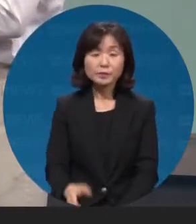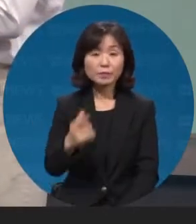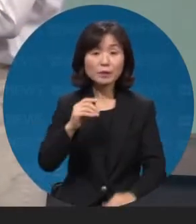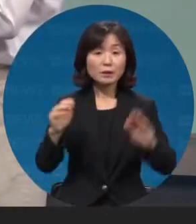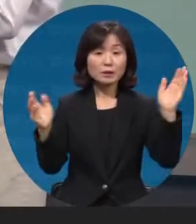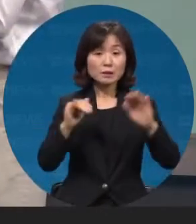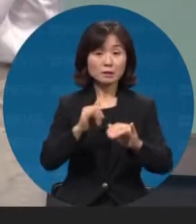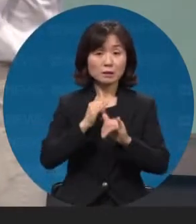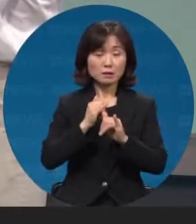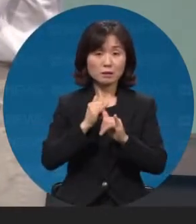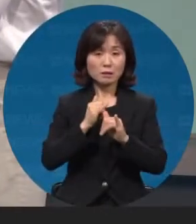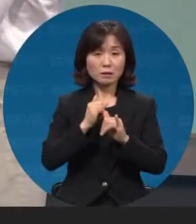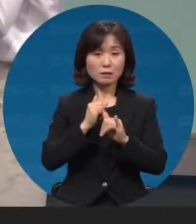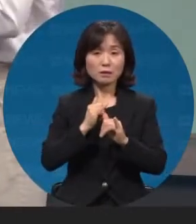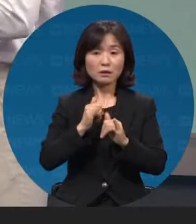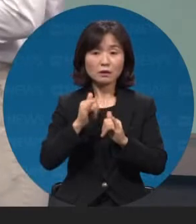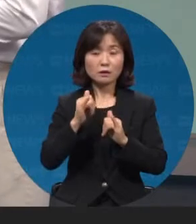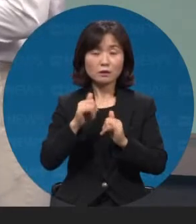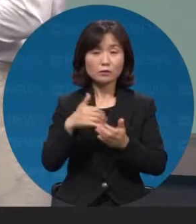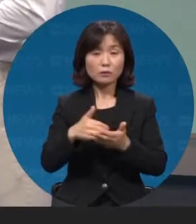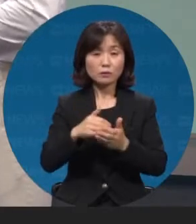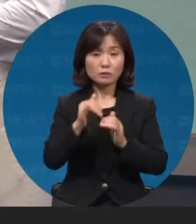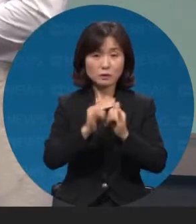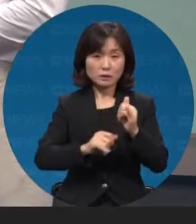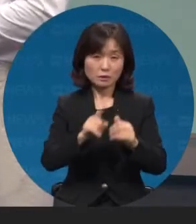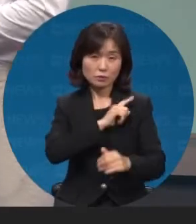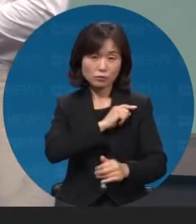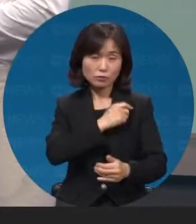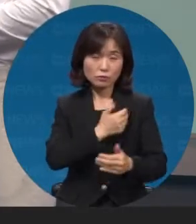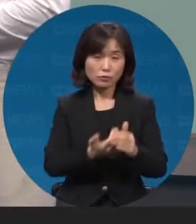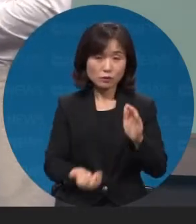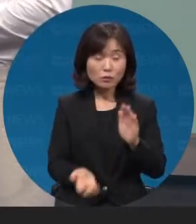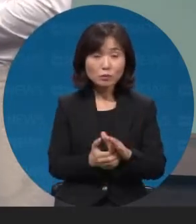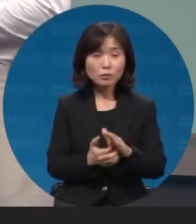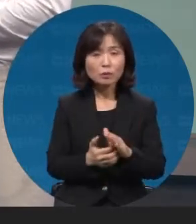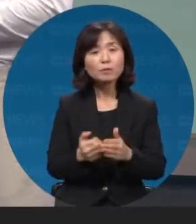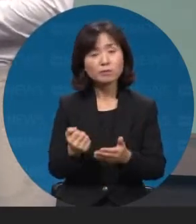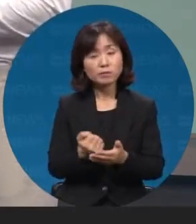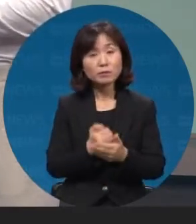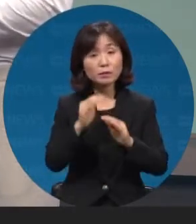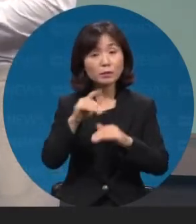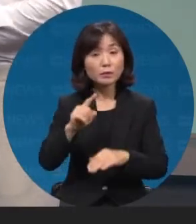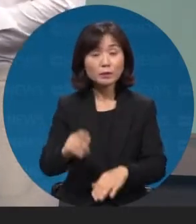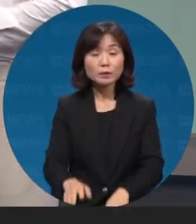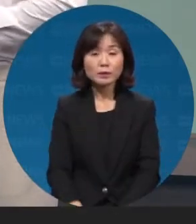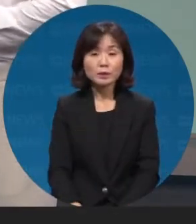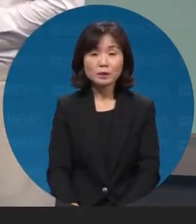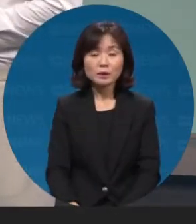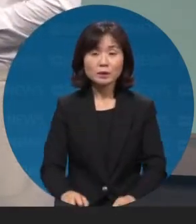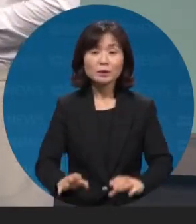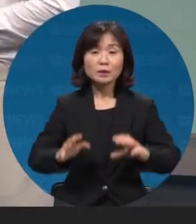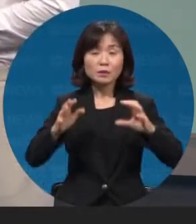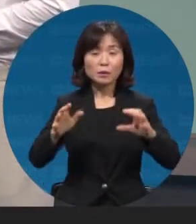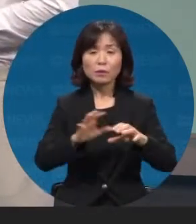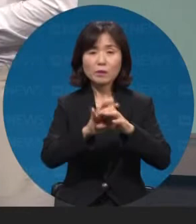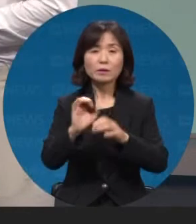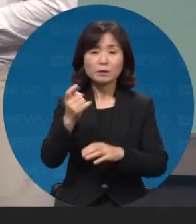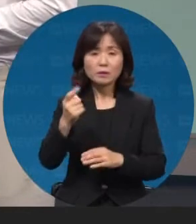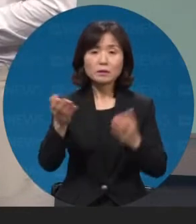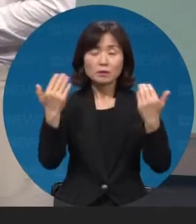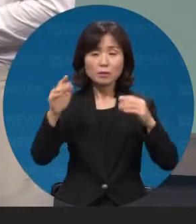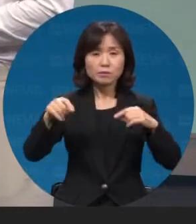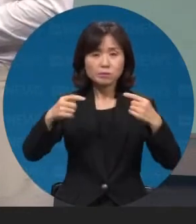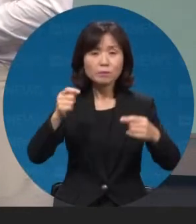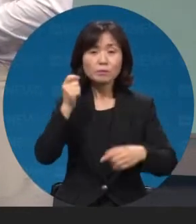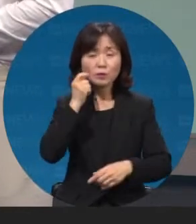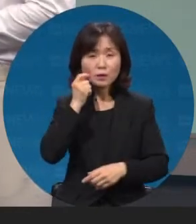학생 자살 을 역대 최고라는 이 안타까운 소식인데 상황이 어느 정도 입니다 세계적으로 코너 알구 탓에 학교를 못